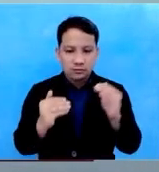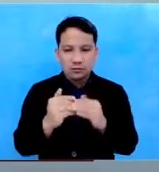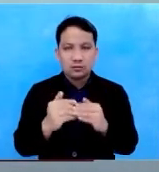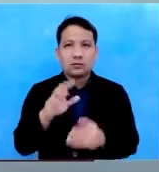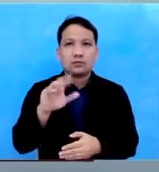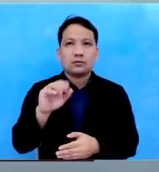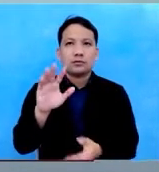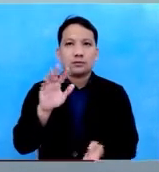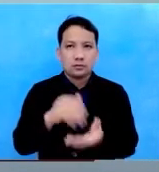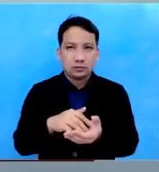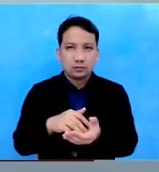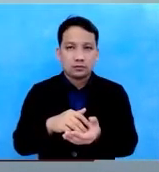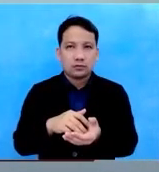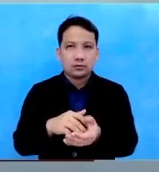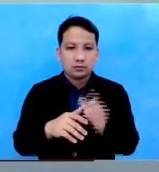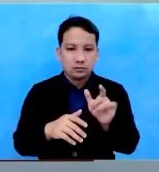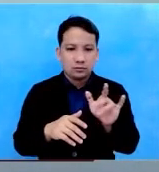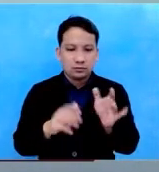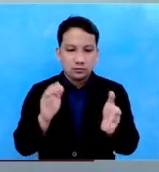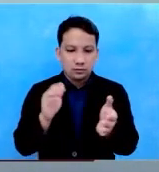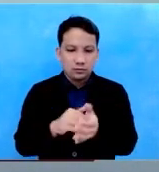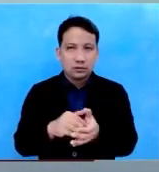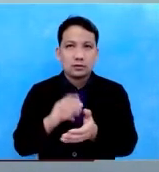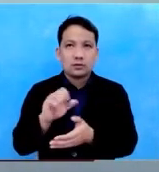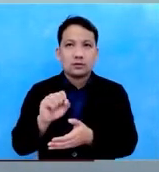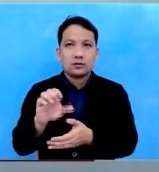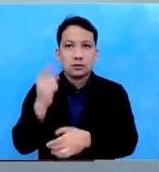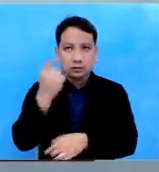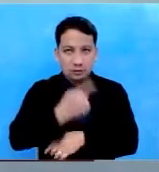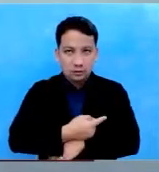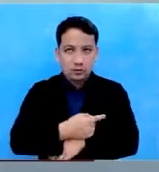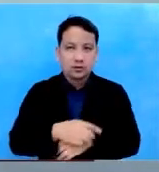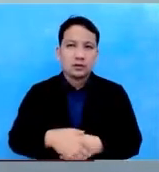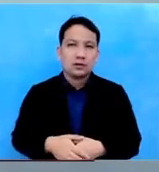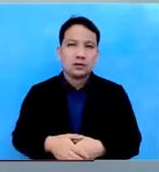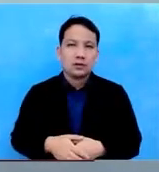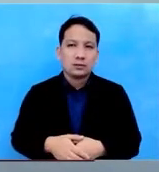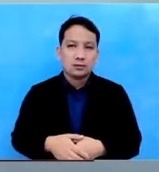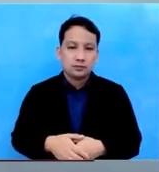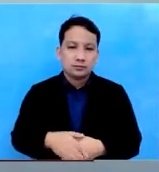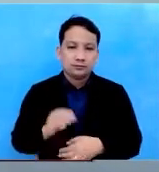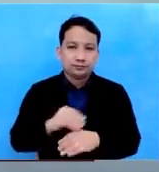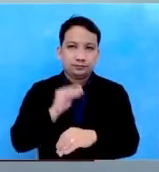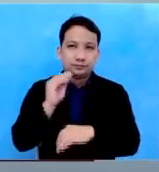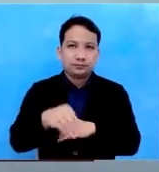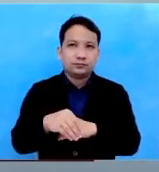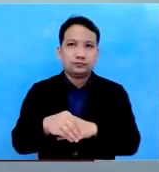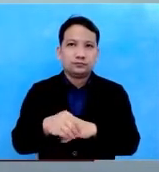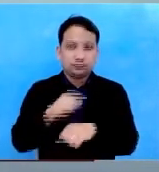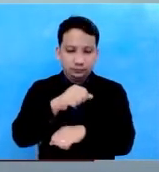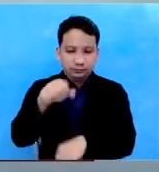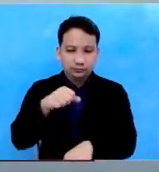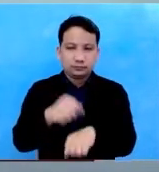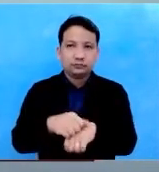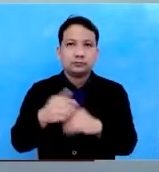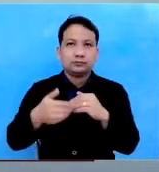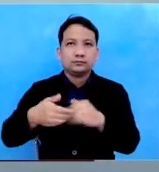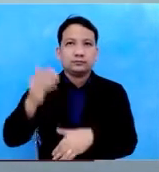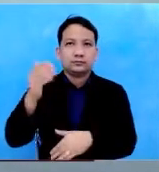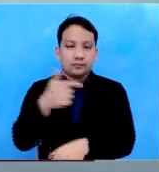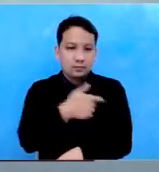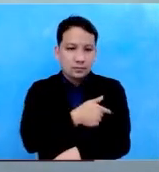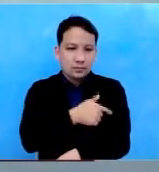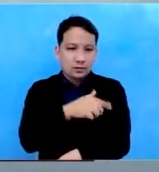15,000 hanggang 25,000 cases per day. At kung tutusin po, ang Singapore ang isa sa pinakabakunadong populasyon